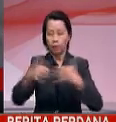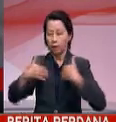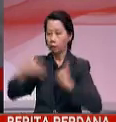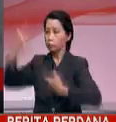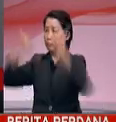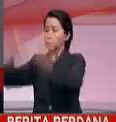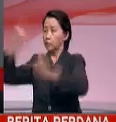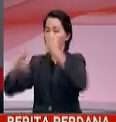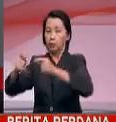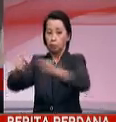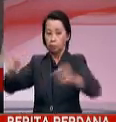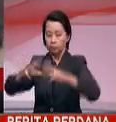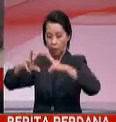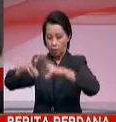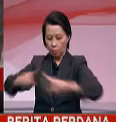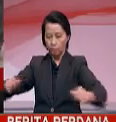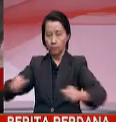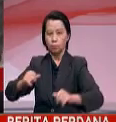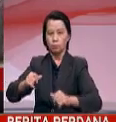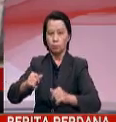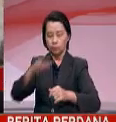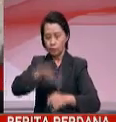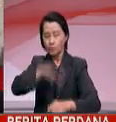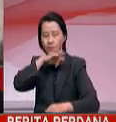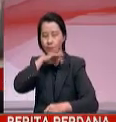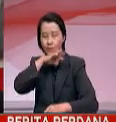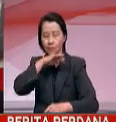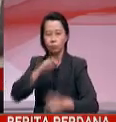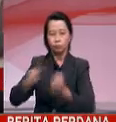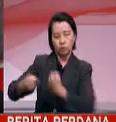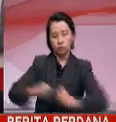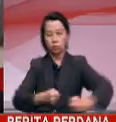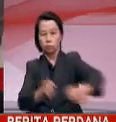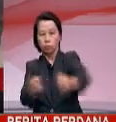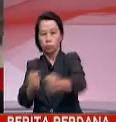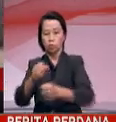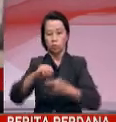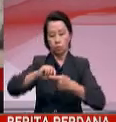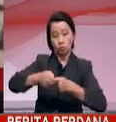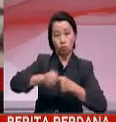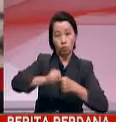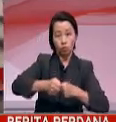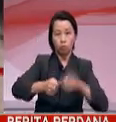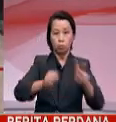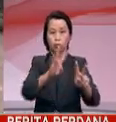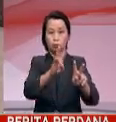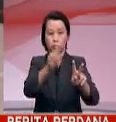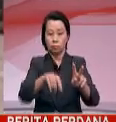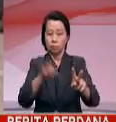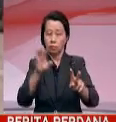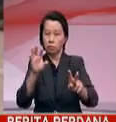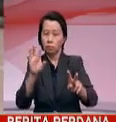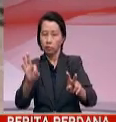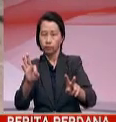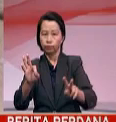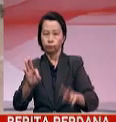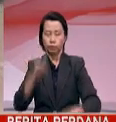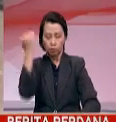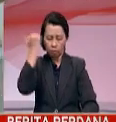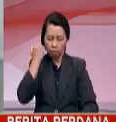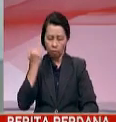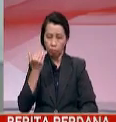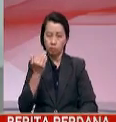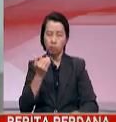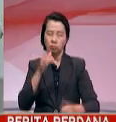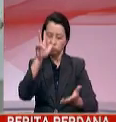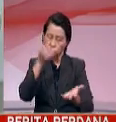mengadakan lawatan ke tapak pelupusan sisa pepejal sanitari Sungai Udang. Pada 27 September tahun lepas, Mahkamah Korona memutuskan